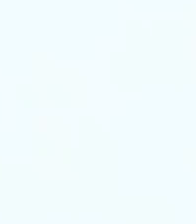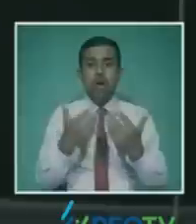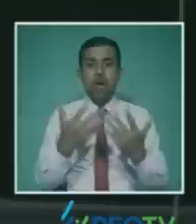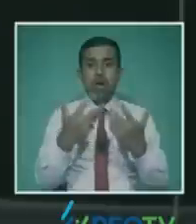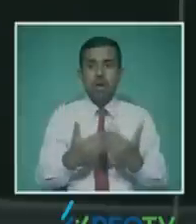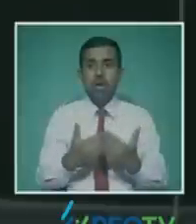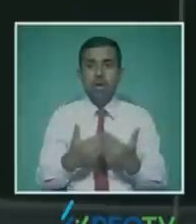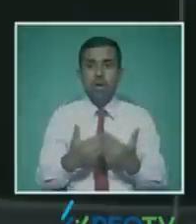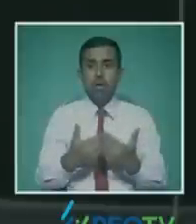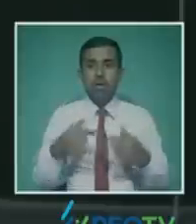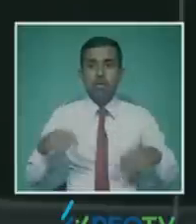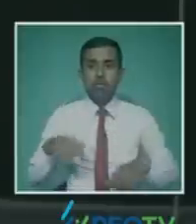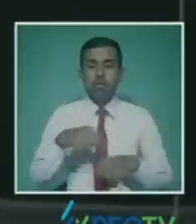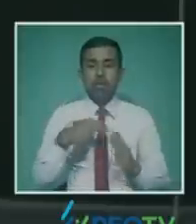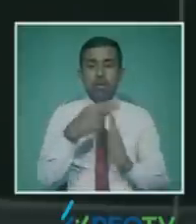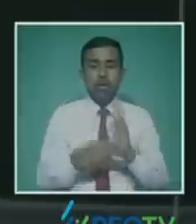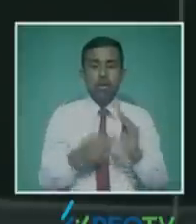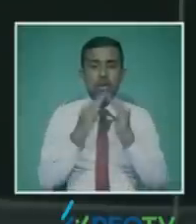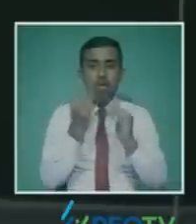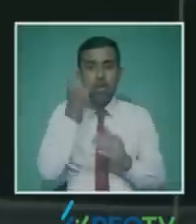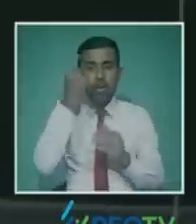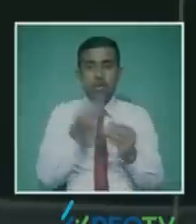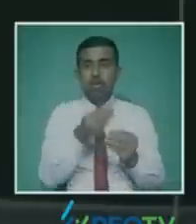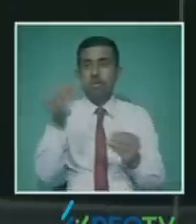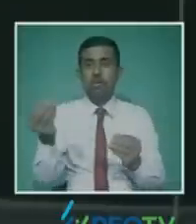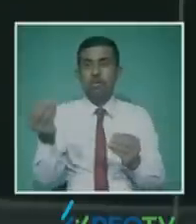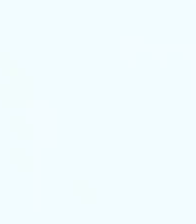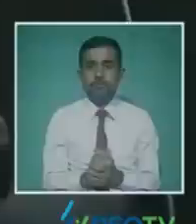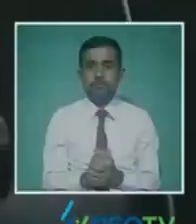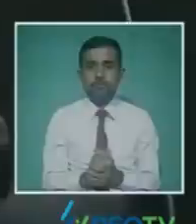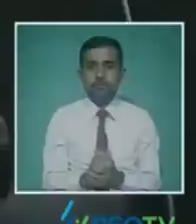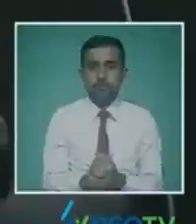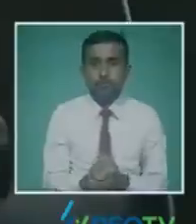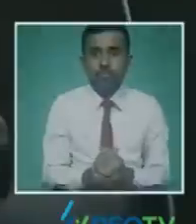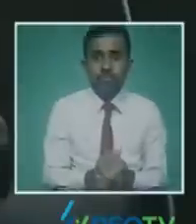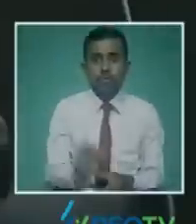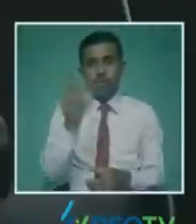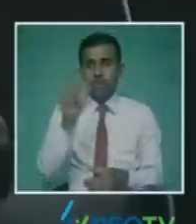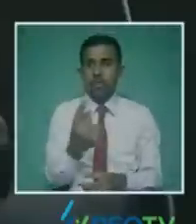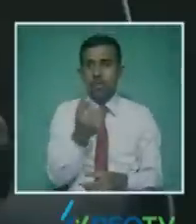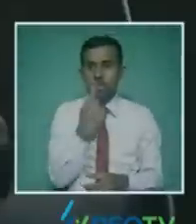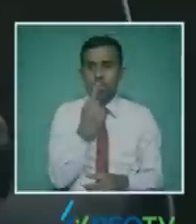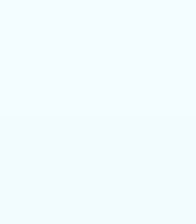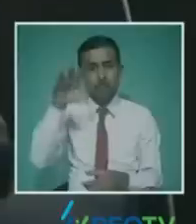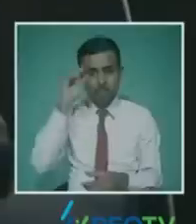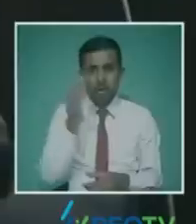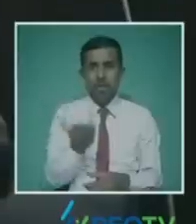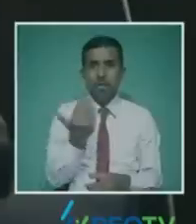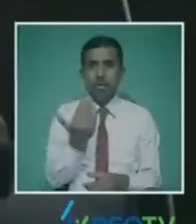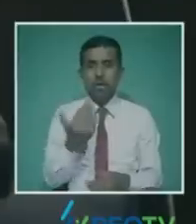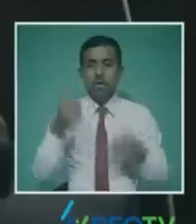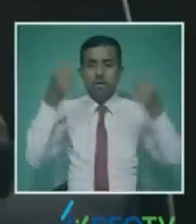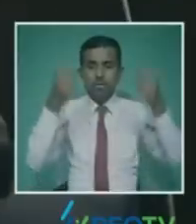අපි මේ ජාතික පාසල් සංකල්පයට ලබා දීලා තියෙනවද කියලා එක පාසලකට. තමුන්නාසේ කොහොම කිව්වත් තමුන්නාසර පිළිගන්න වෙනවා.